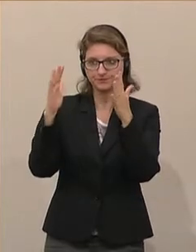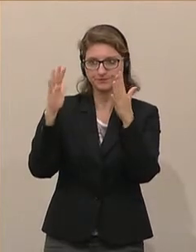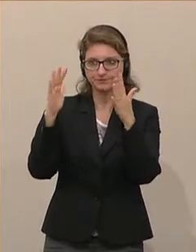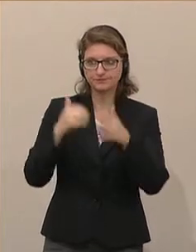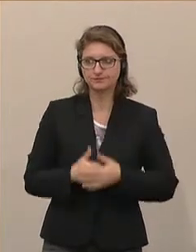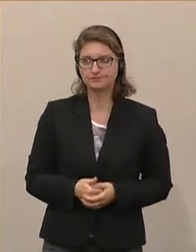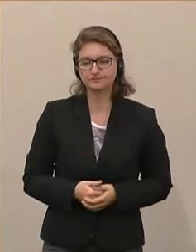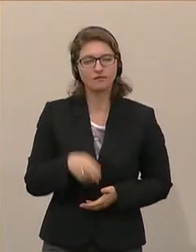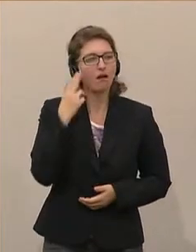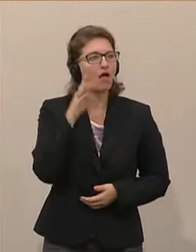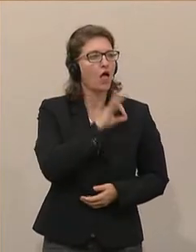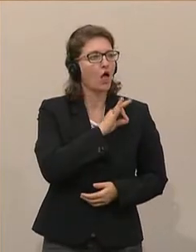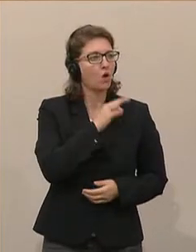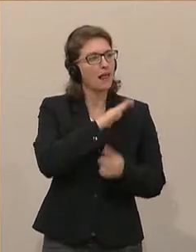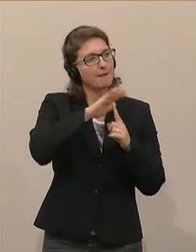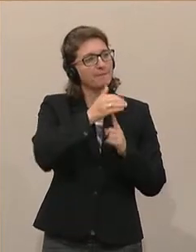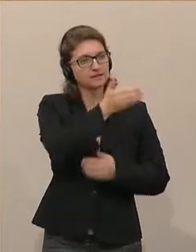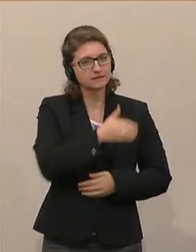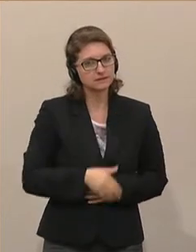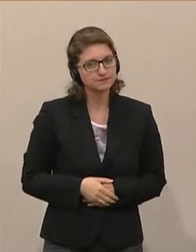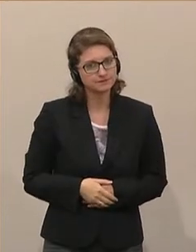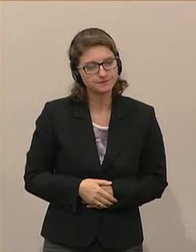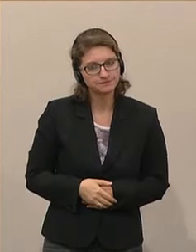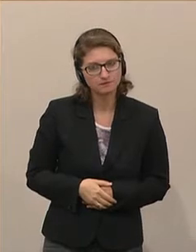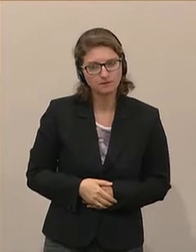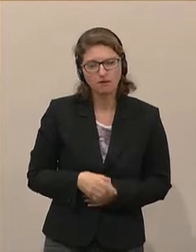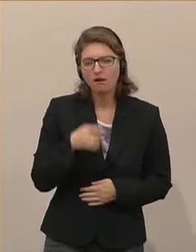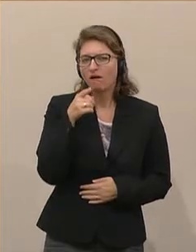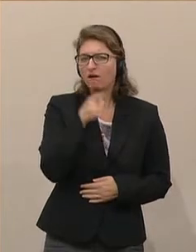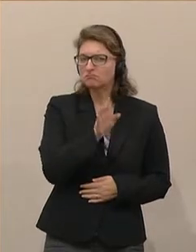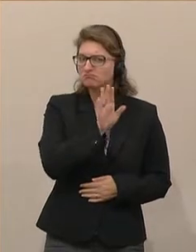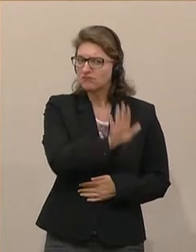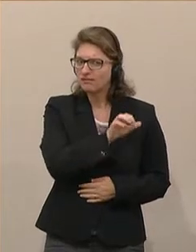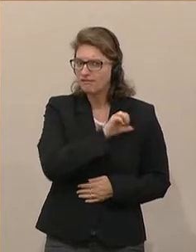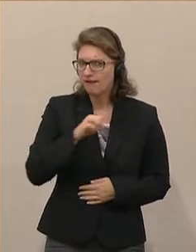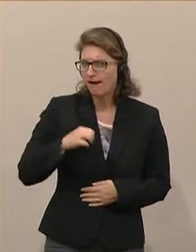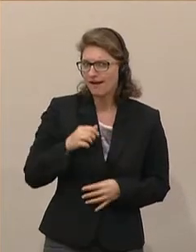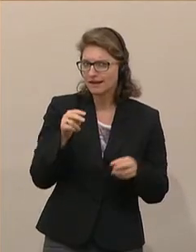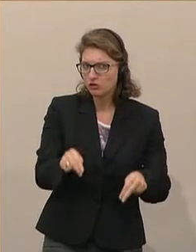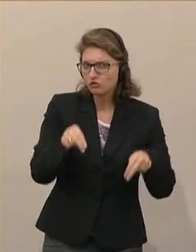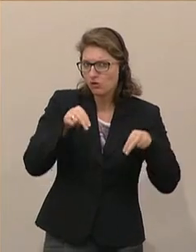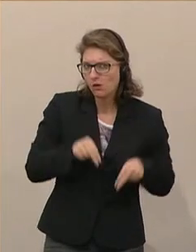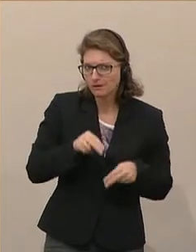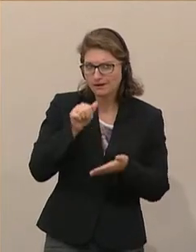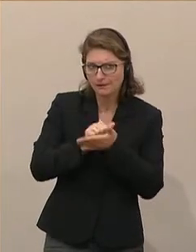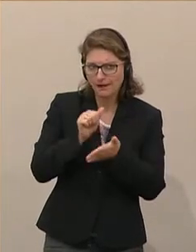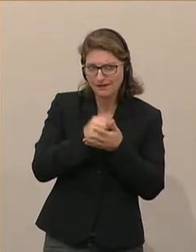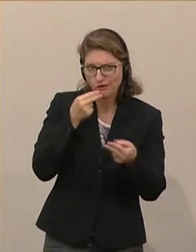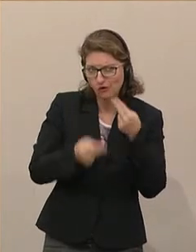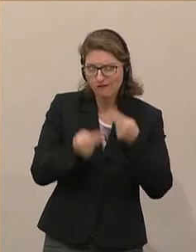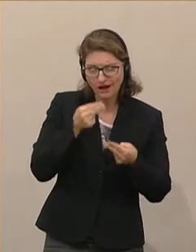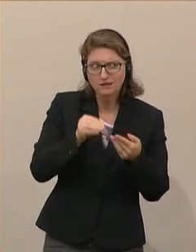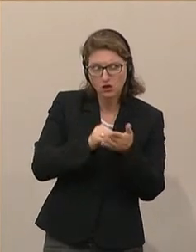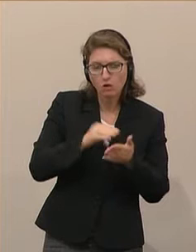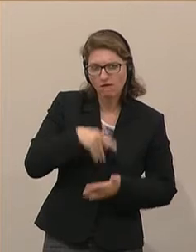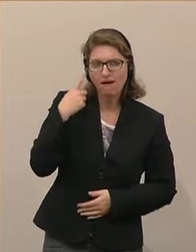Herr Kollege Pilz, haben Sie eigentlich Ihre eigene Rücktrittspressekonferenz noch im Gedächtnis?